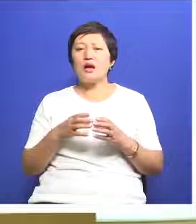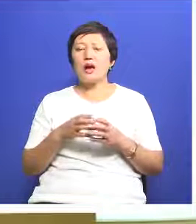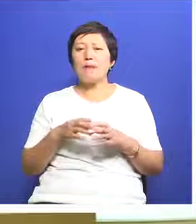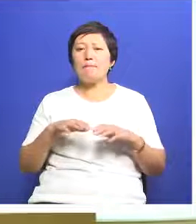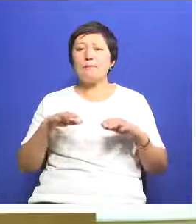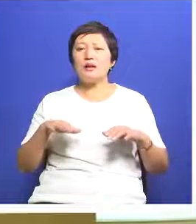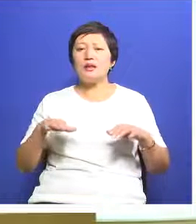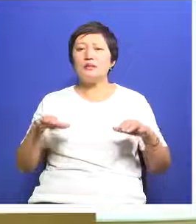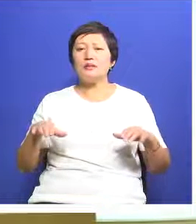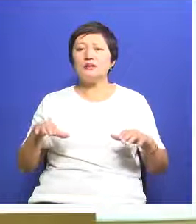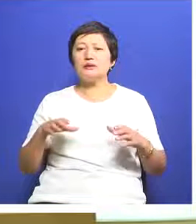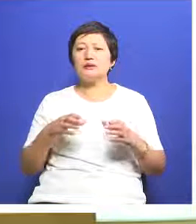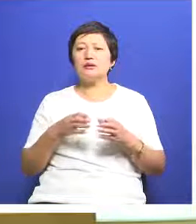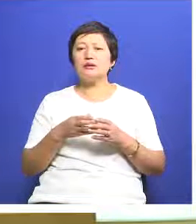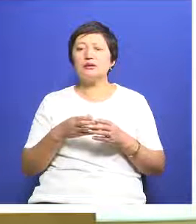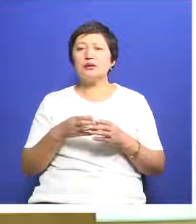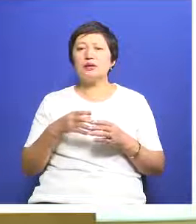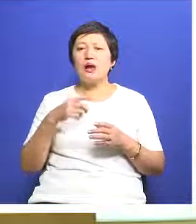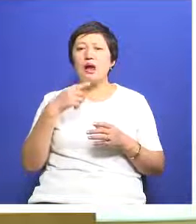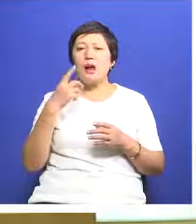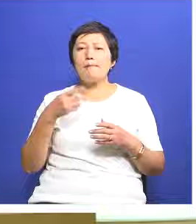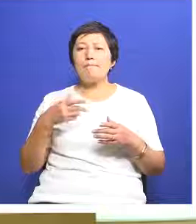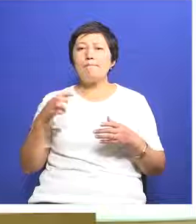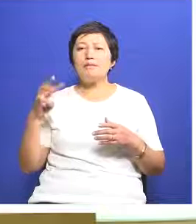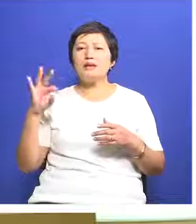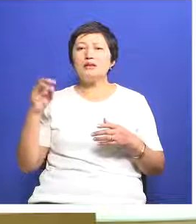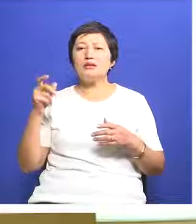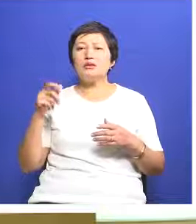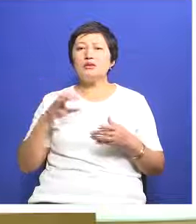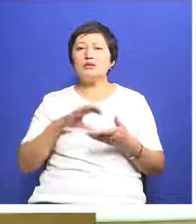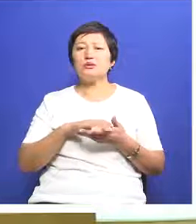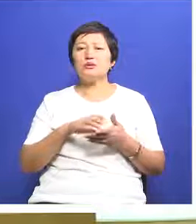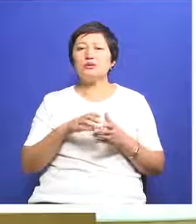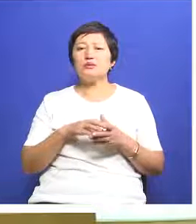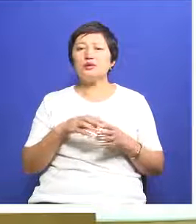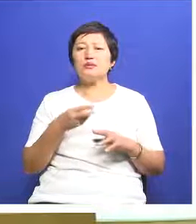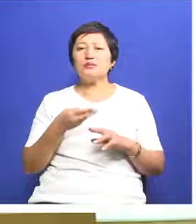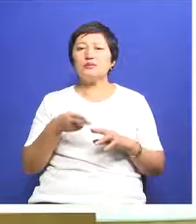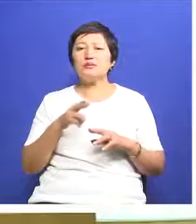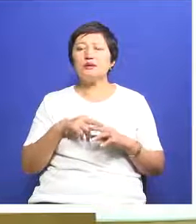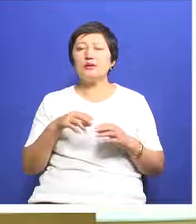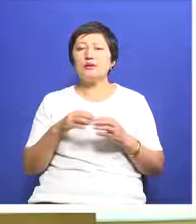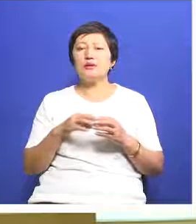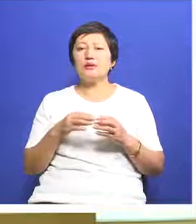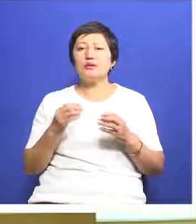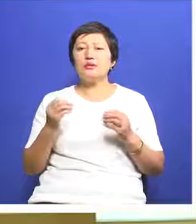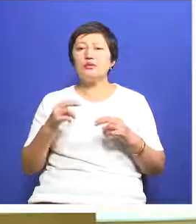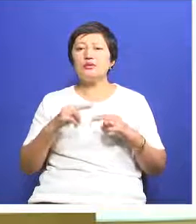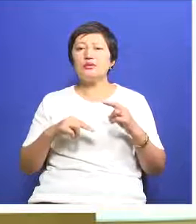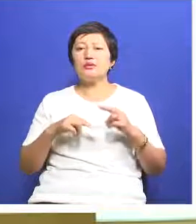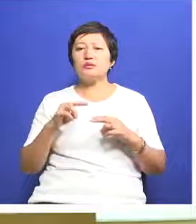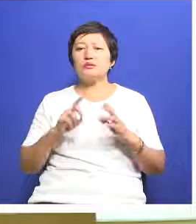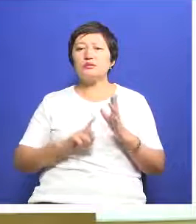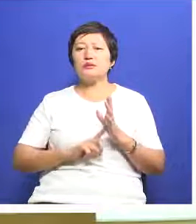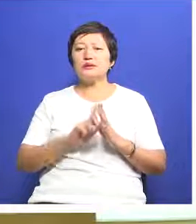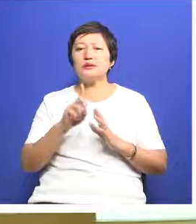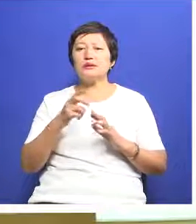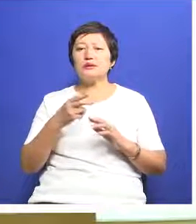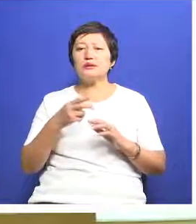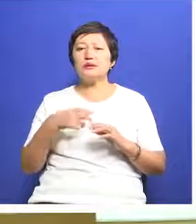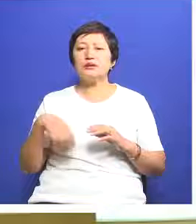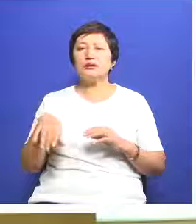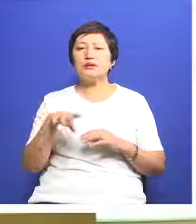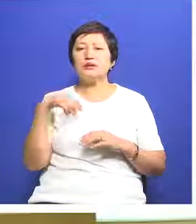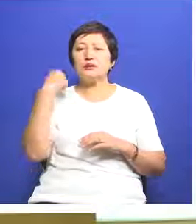Бала бакчага айландырганбыз. Сүйүп биз мына мен деп өткөн жайыбыз бар. Казыр осы құрылыс жұмысы биыл басталды.